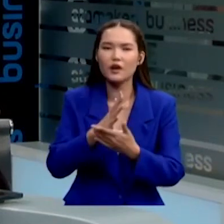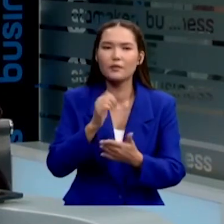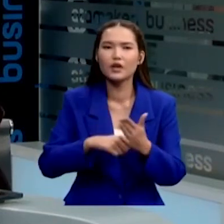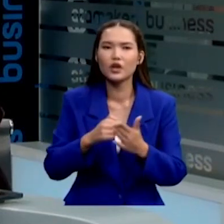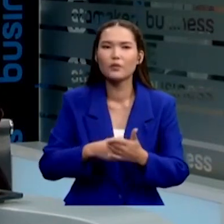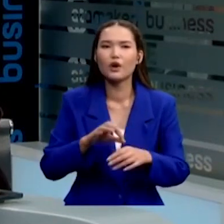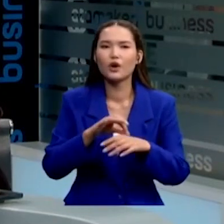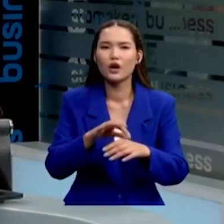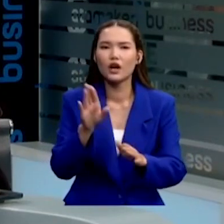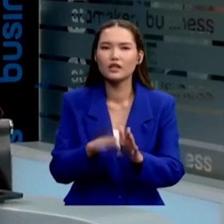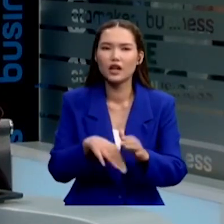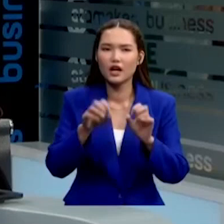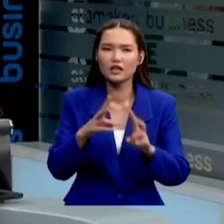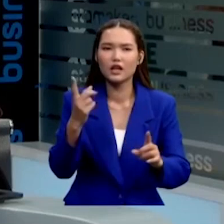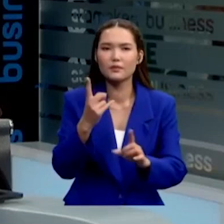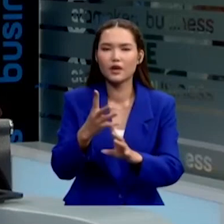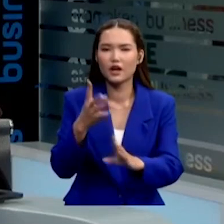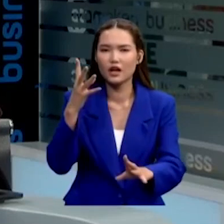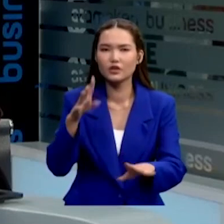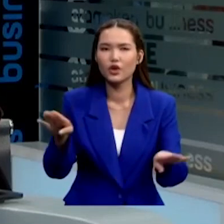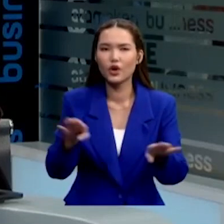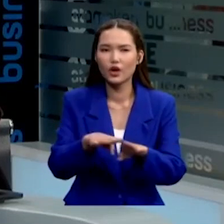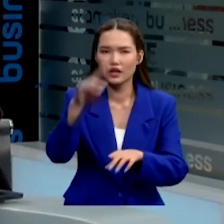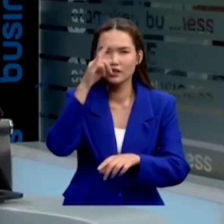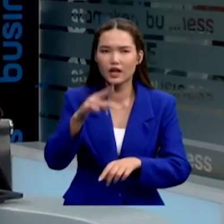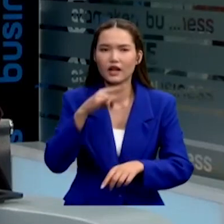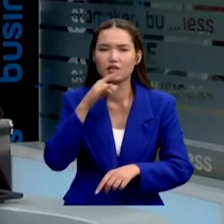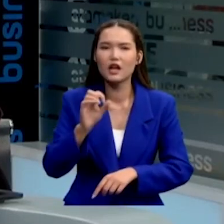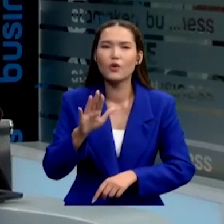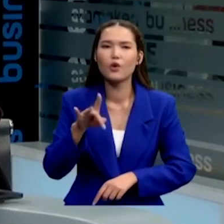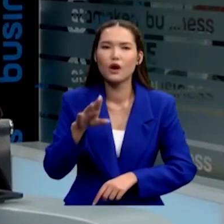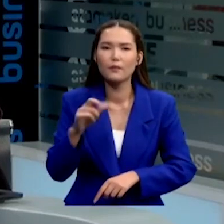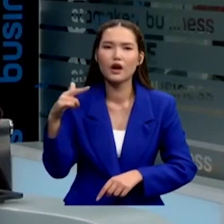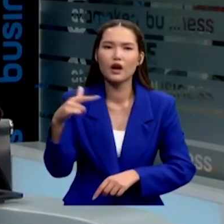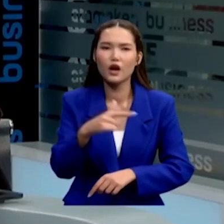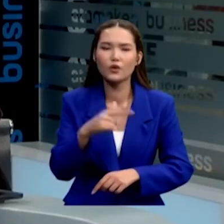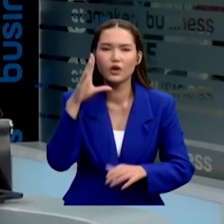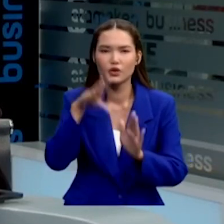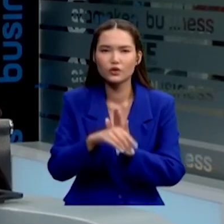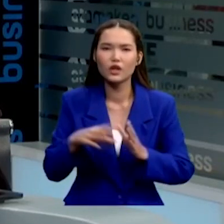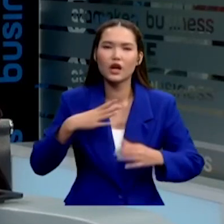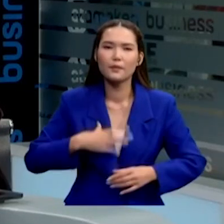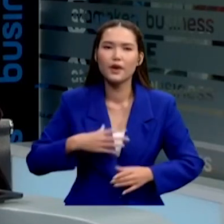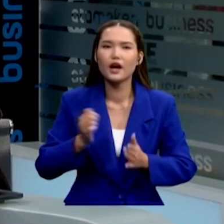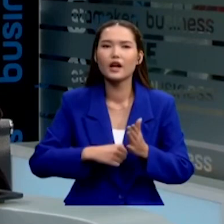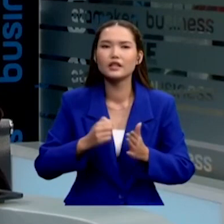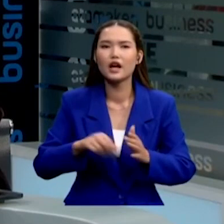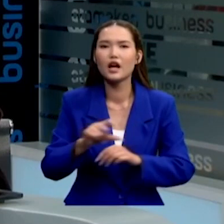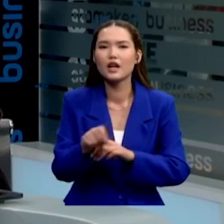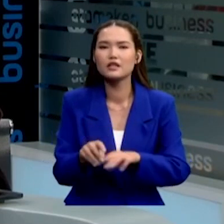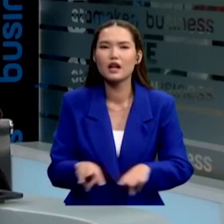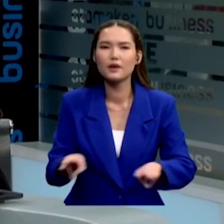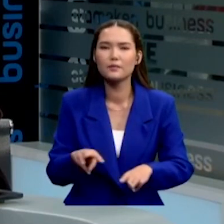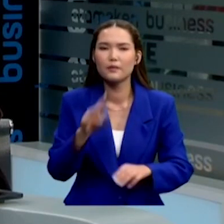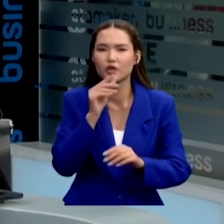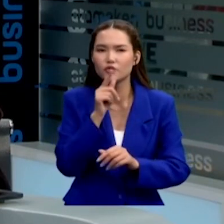Өйткені жолаушылардың қауіпсіздігі бірінші кезекте. Осылайша қазақстандықтар Еуропаның әуежайында түнеуге мәжбүр. Неге сыртқы істер министрлігі